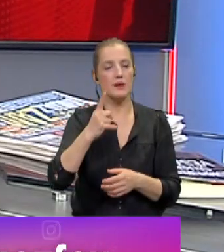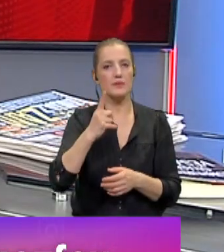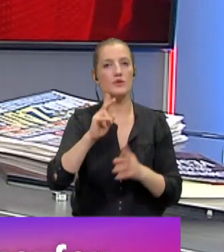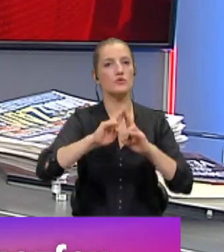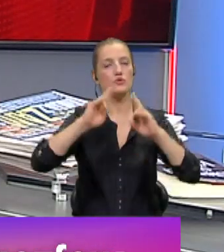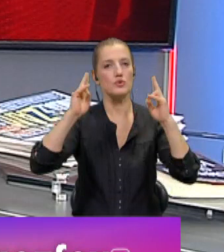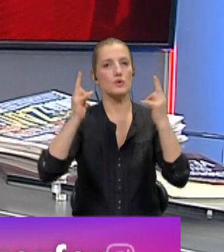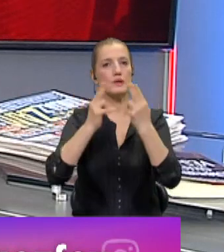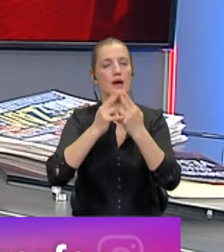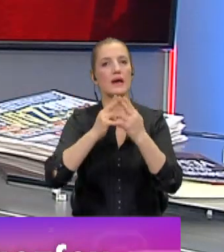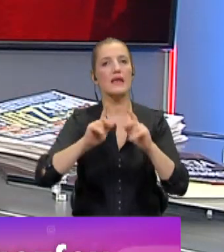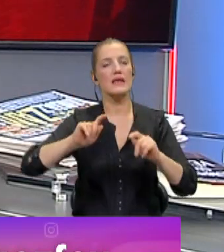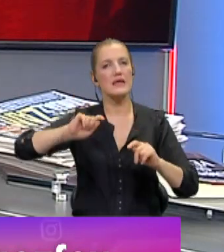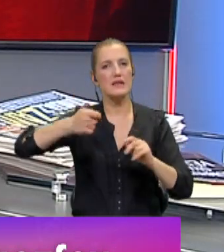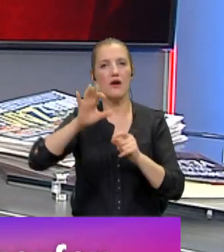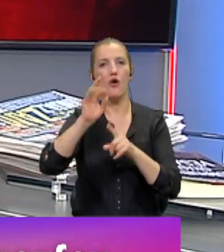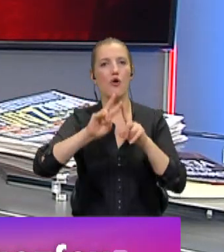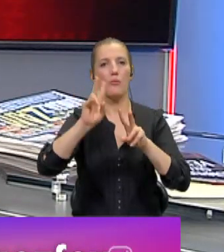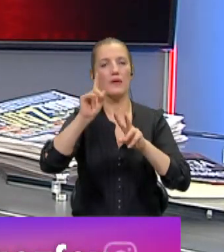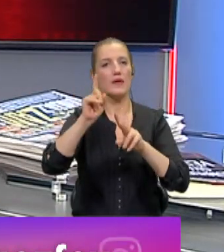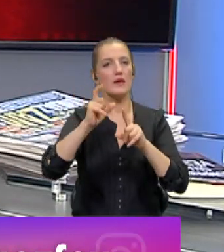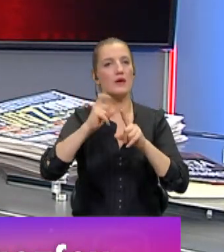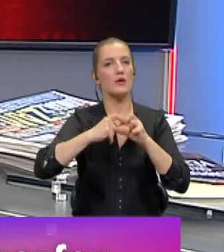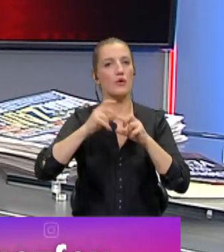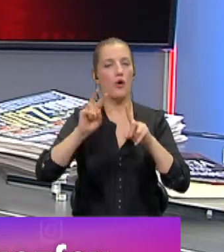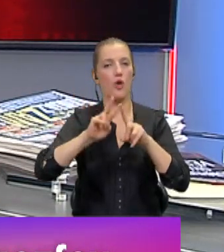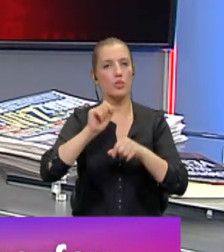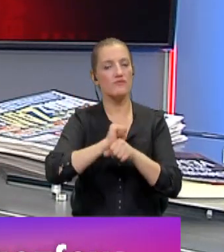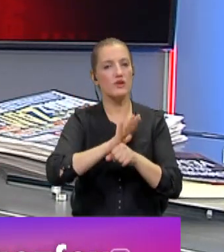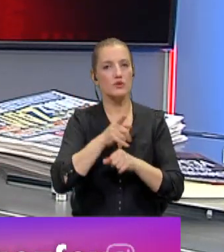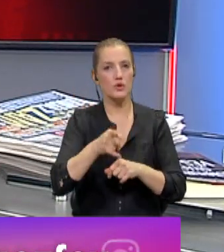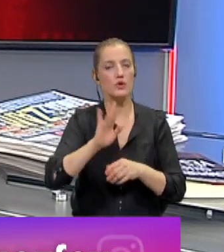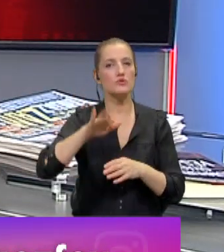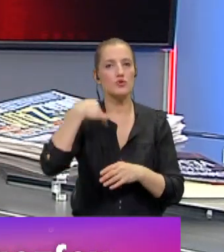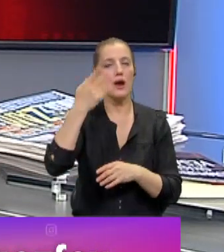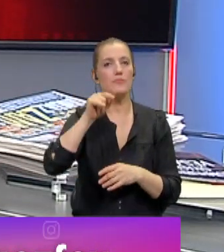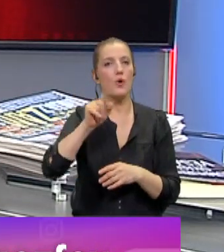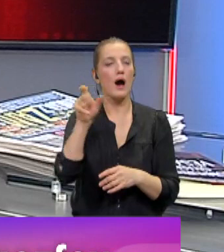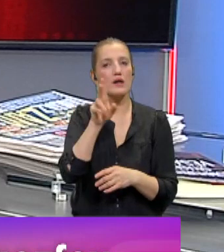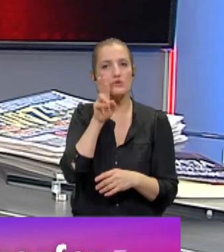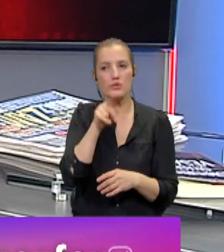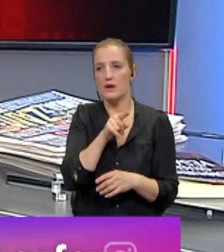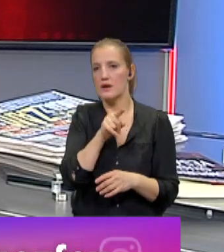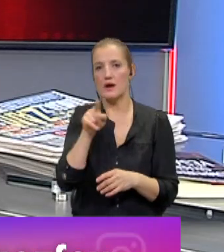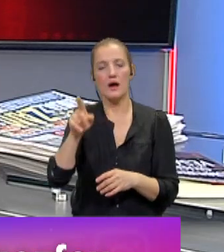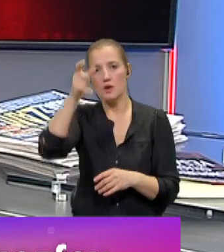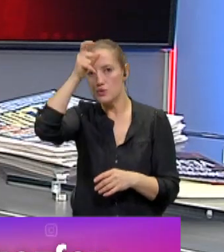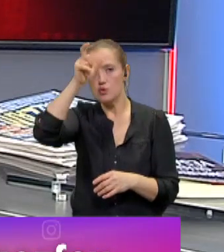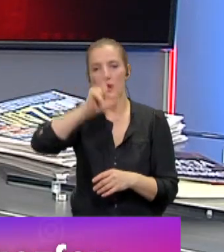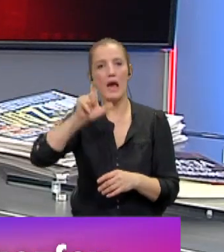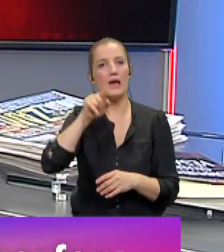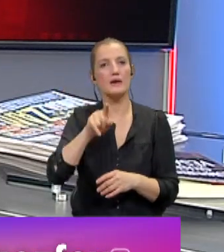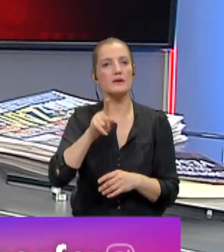bir dünya dünyayı kilitleyen omicron varyantı diyelim Sonra bu ayın sonuna doğru Türkiye'nin nasıl